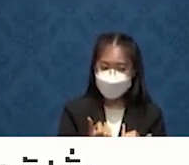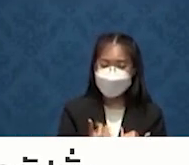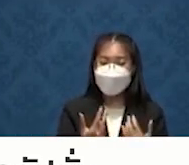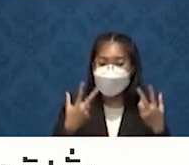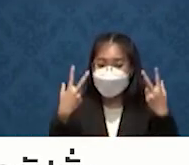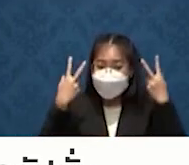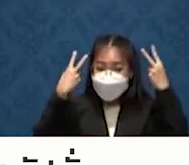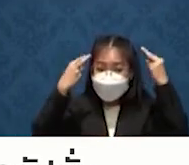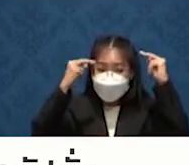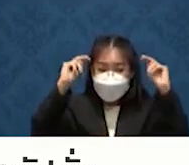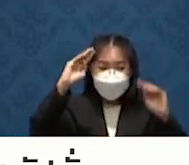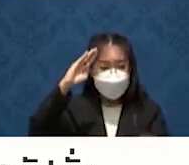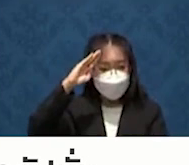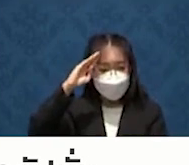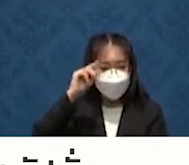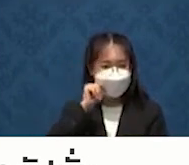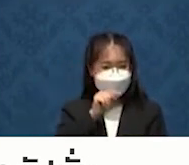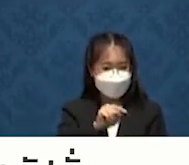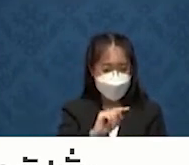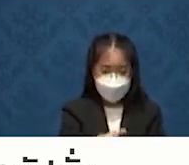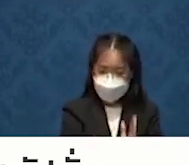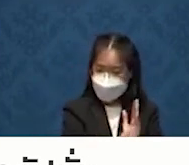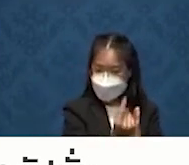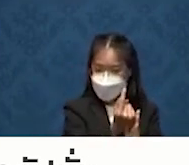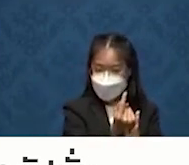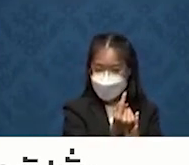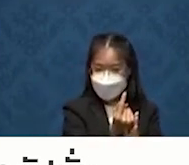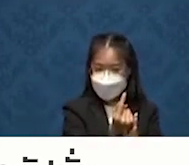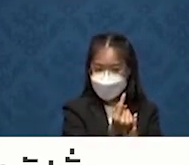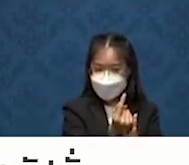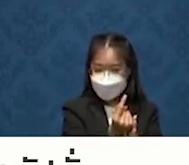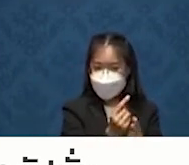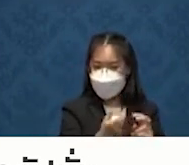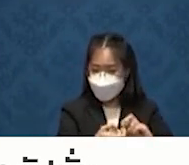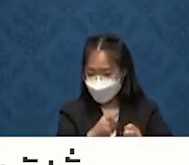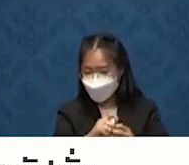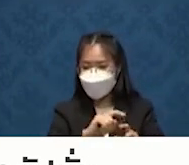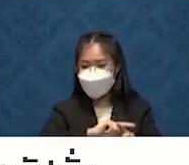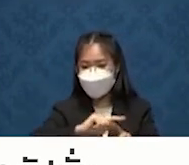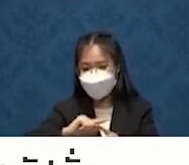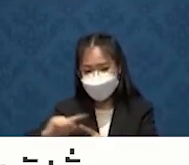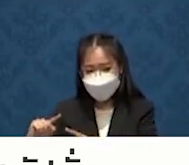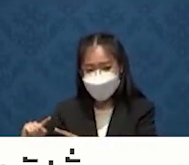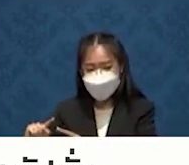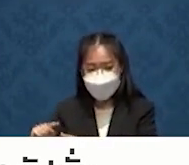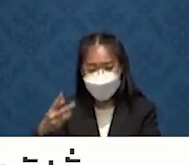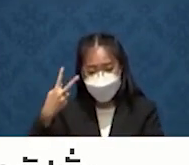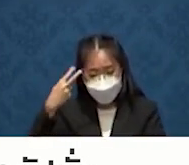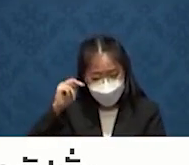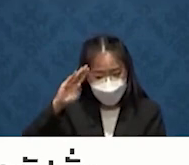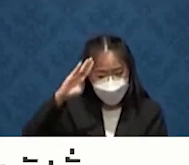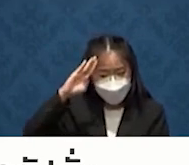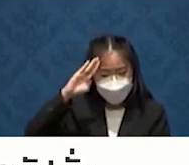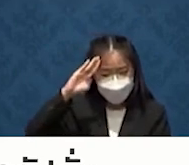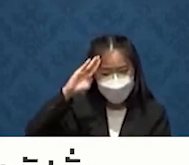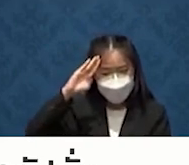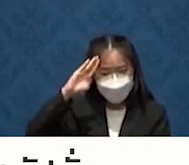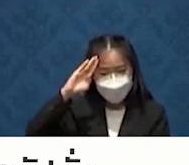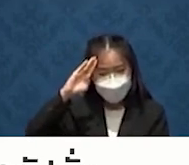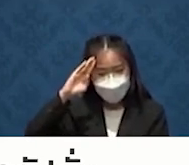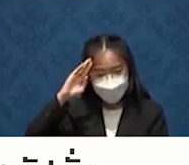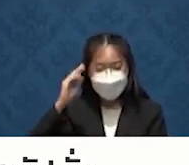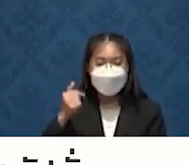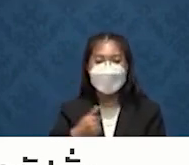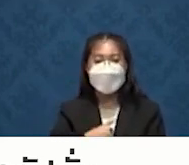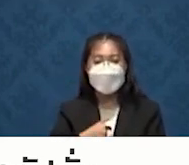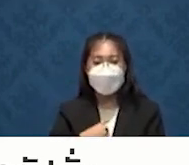รีเนี่ยเป็นคนสั่งการตั้งแต่แรกนะครับไม่ว่าคดีตู้ฮาวสลากพลัดนะครับหรือบ่อนออนไลน์ต่างๆเนี่ยผมได้มีโอ